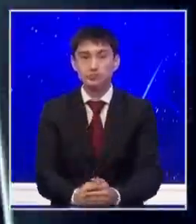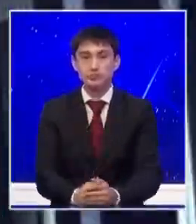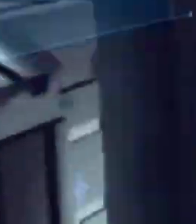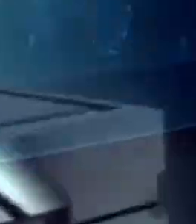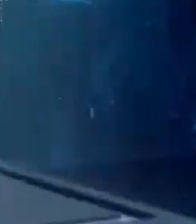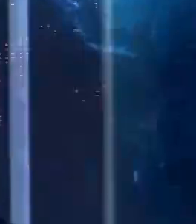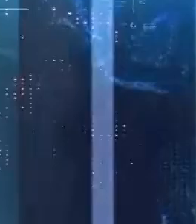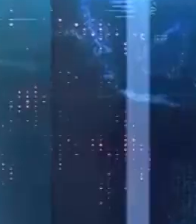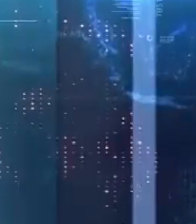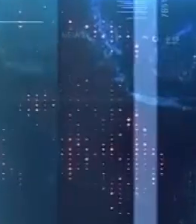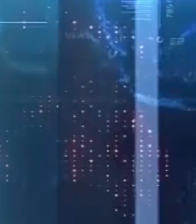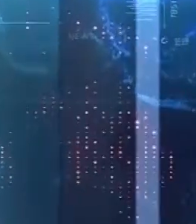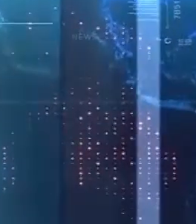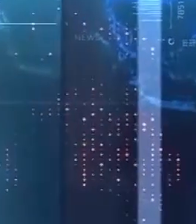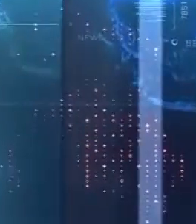телеканал